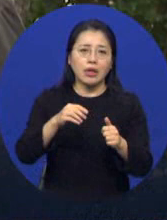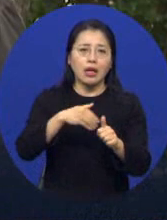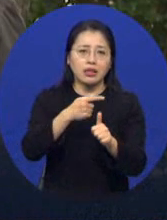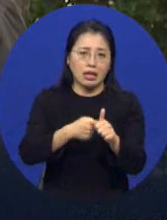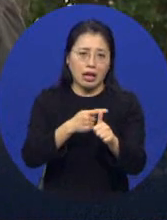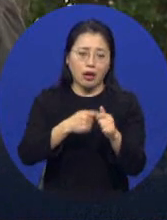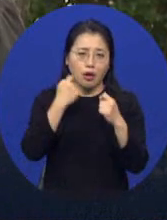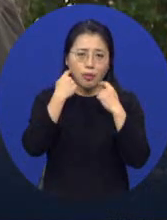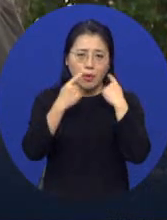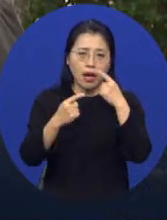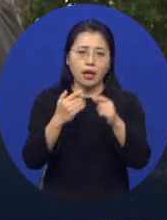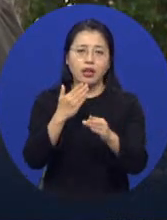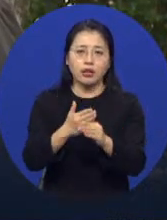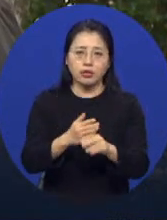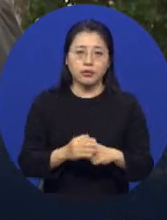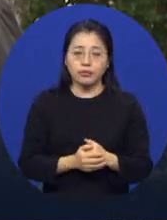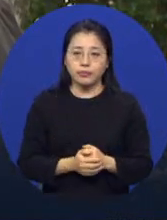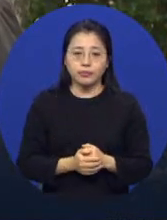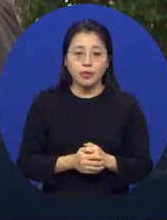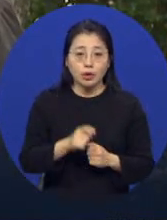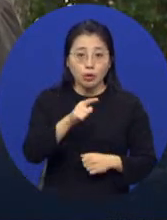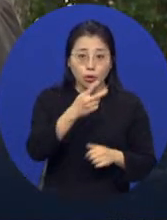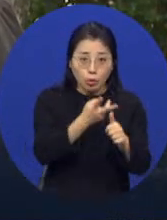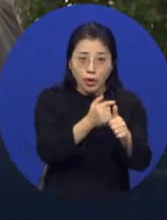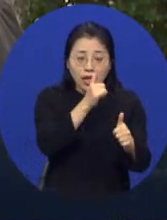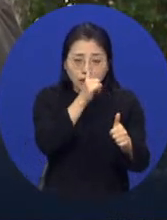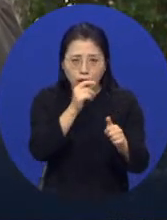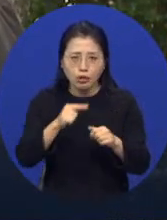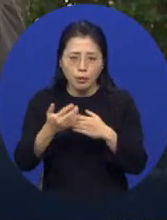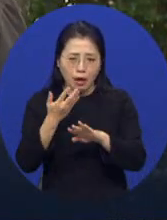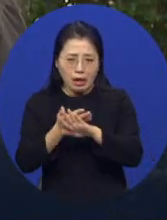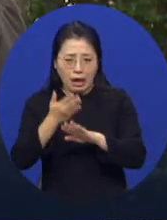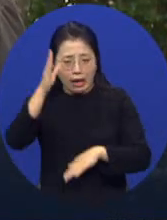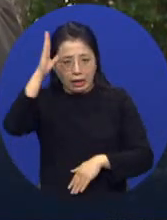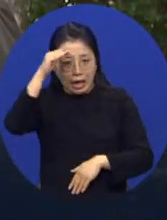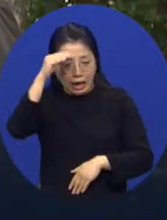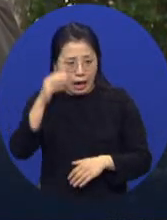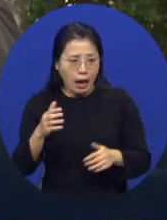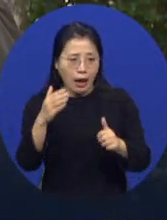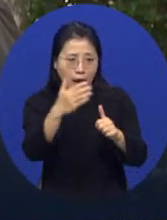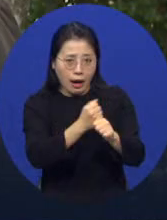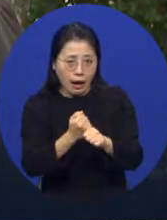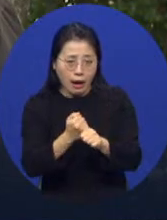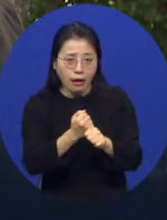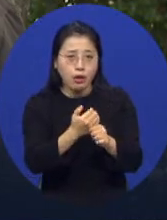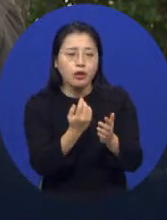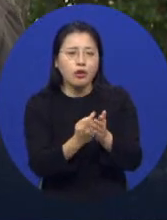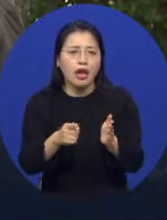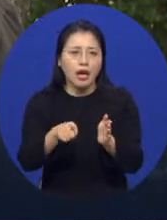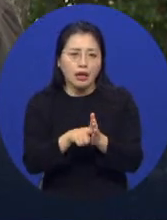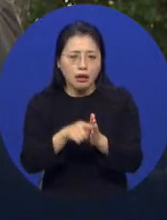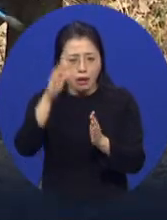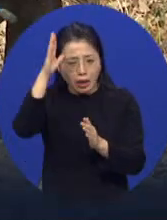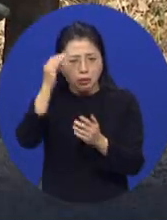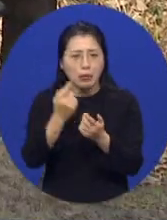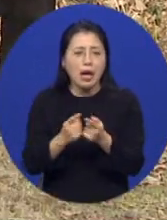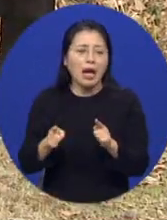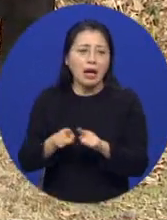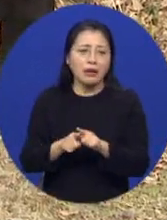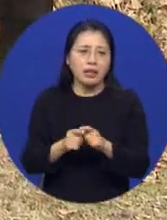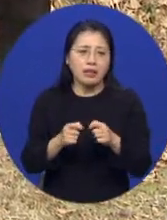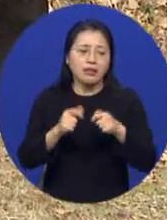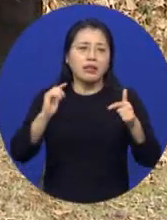개차수는 그 들깨나 고양이 등 포식 동물들의 유입을 불러올 수 있어 환경적인 생태계 악영향이 우려가 됩니다